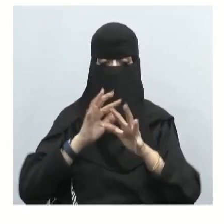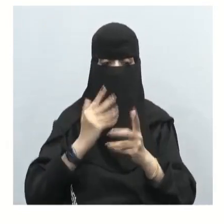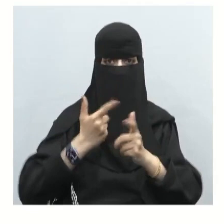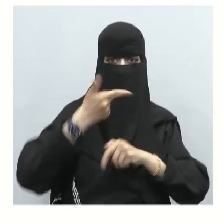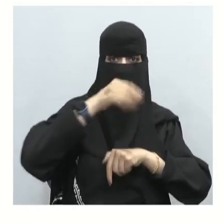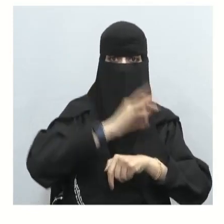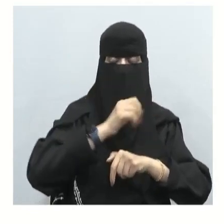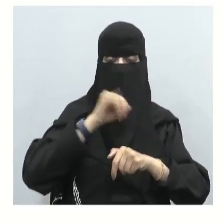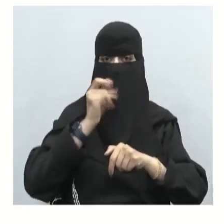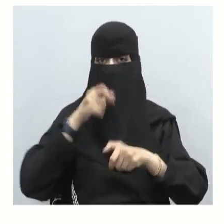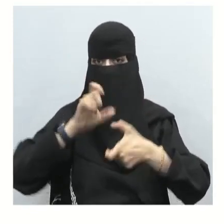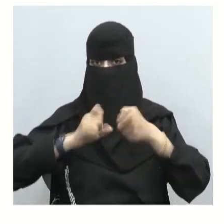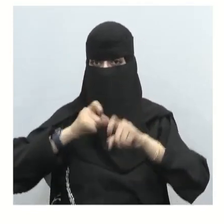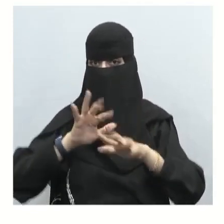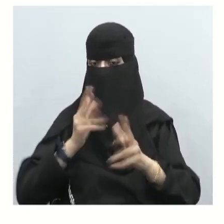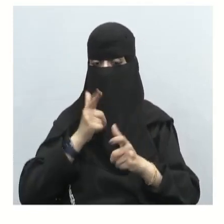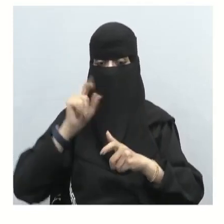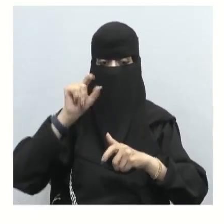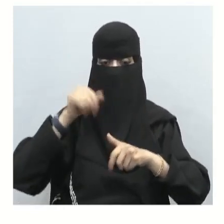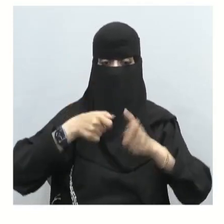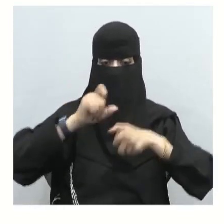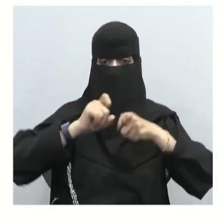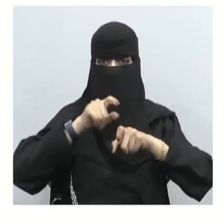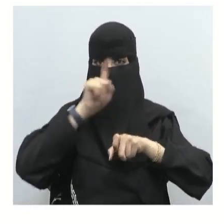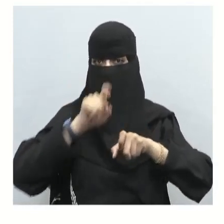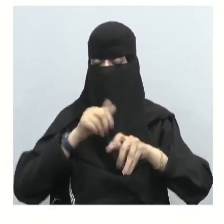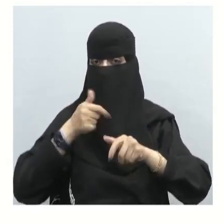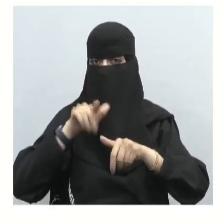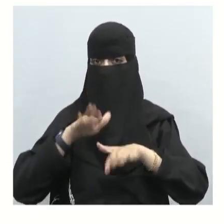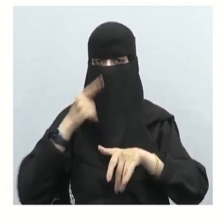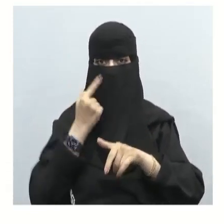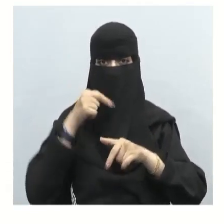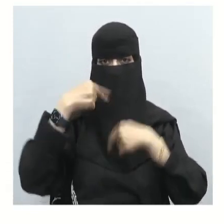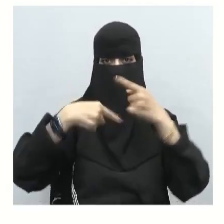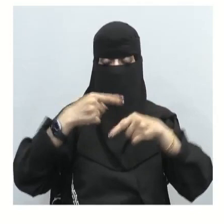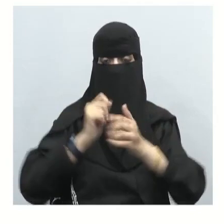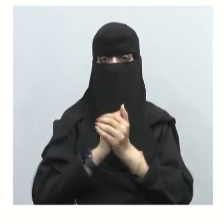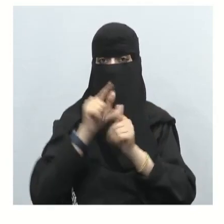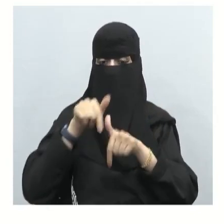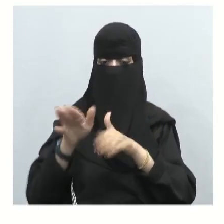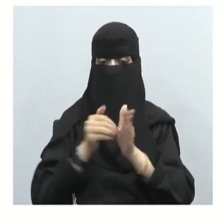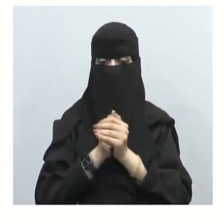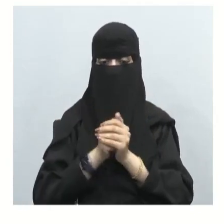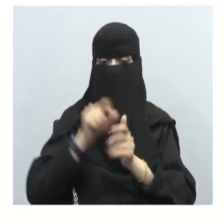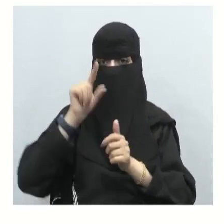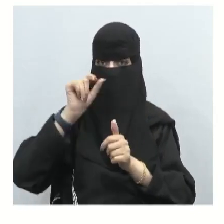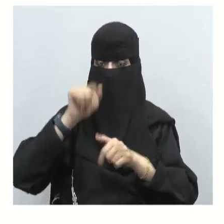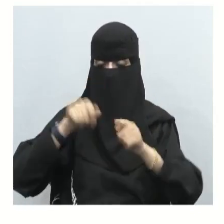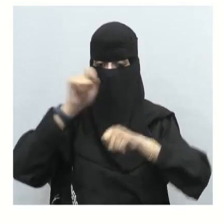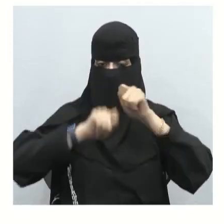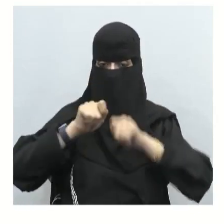الاستخدامات الممكنه لمرشحات الاستقطاب في الحياه اليوميه اذا سنميز الاستخدامات